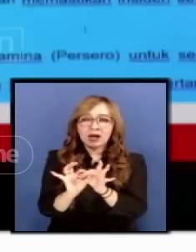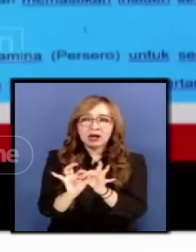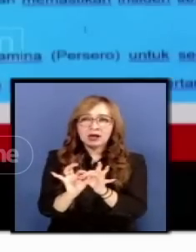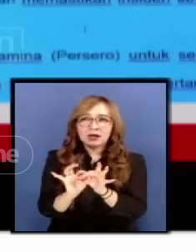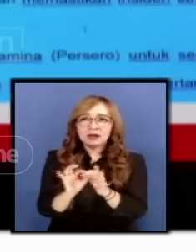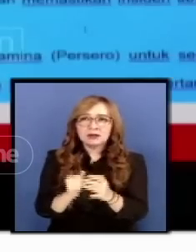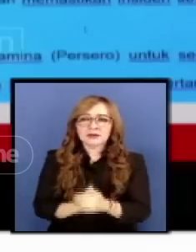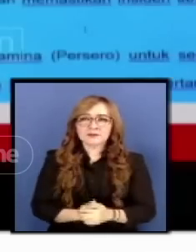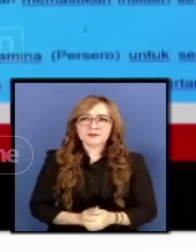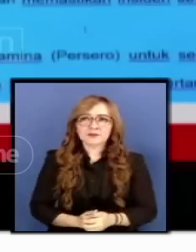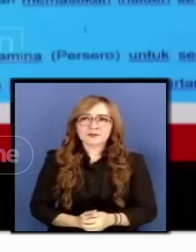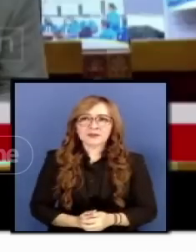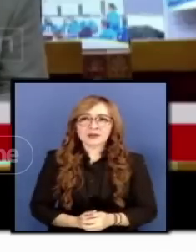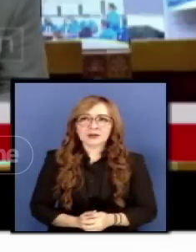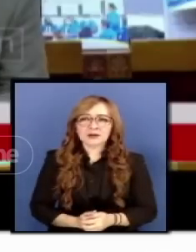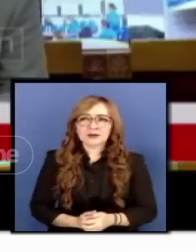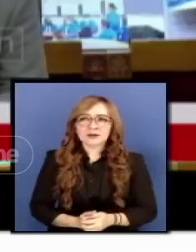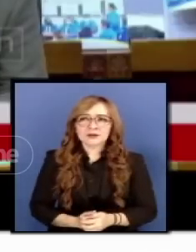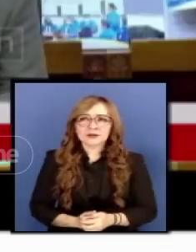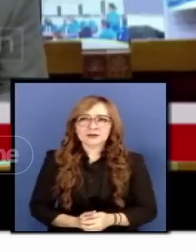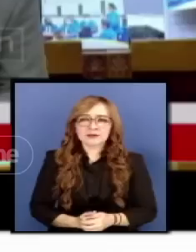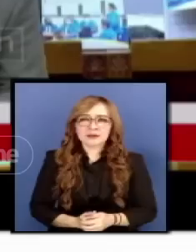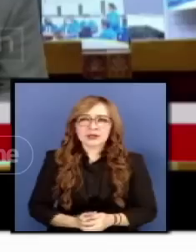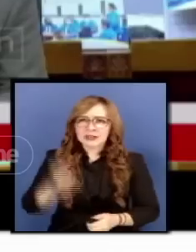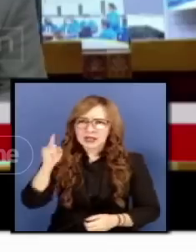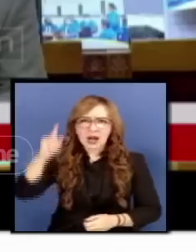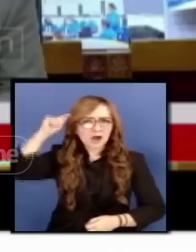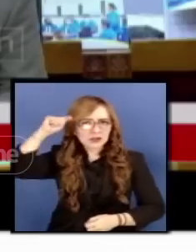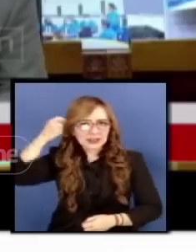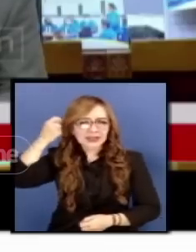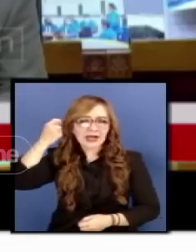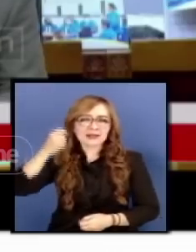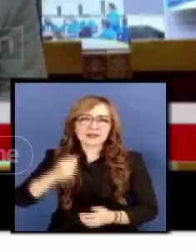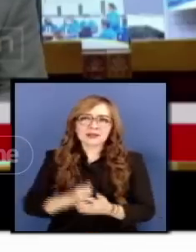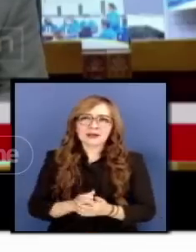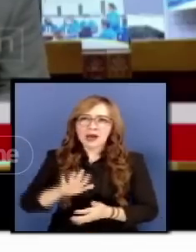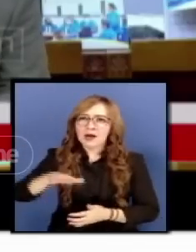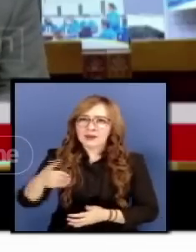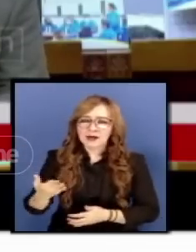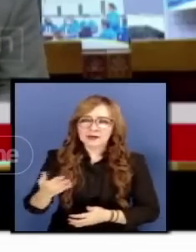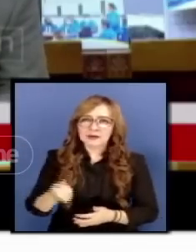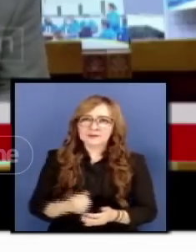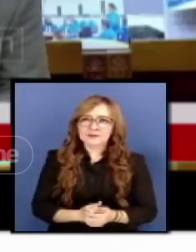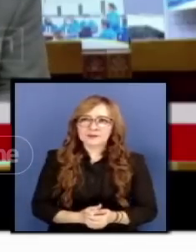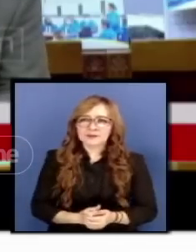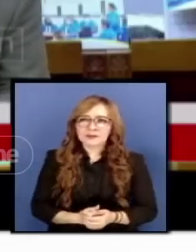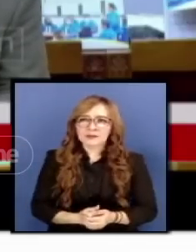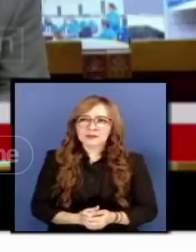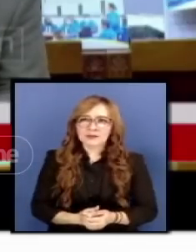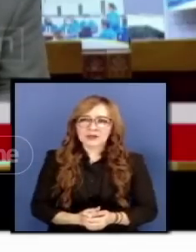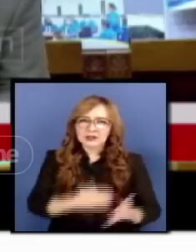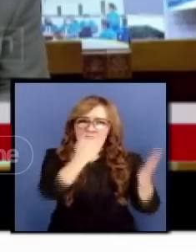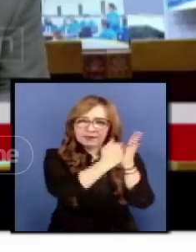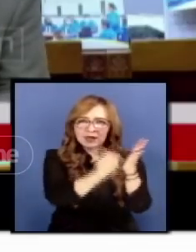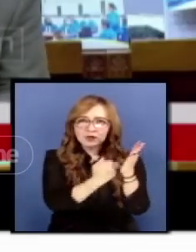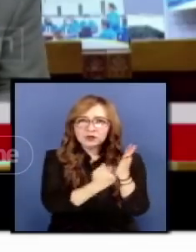soal indikasi konflik kepentingan. Yang perlu dicatat adalah di dalam peraturan